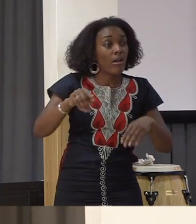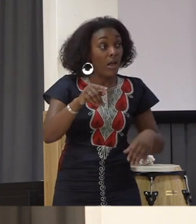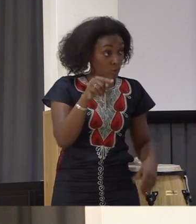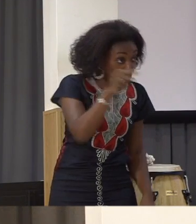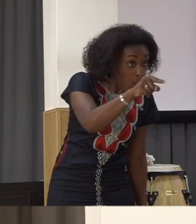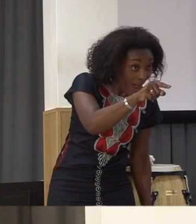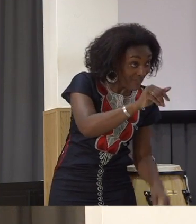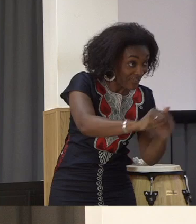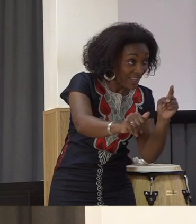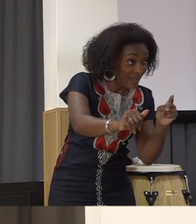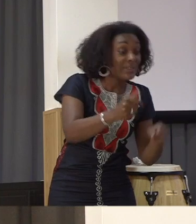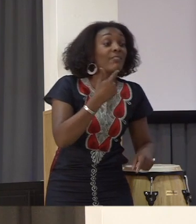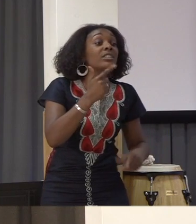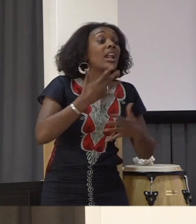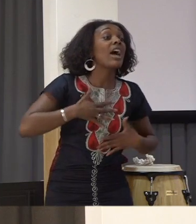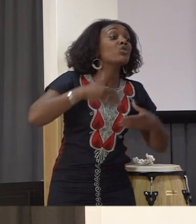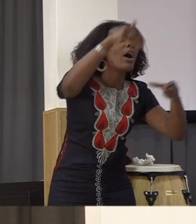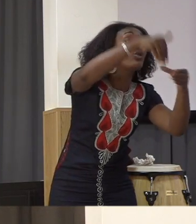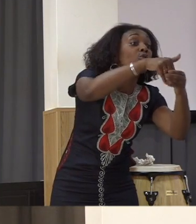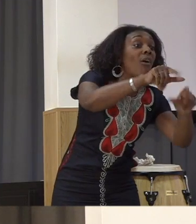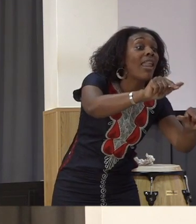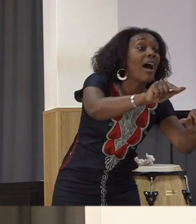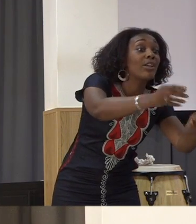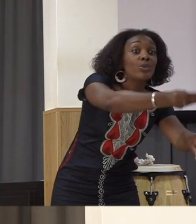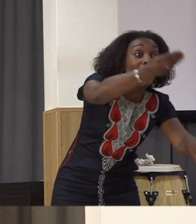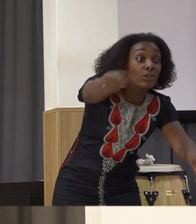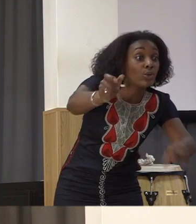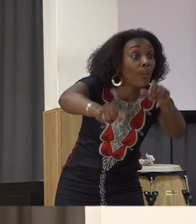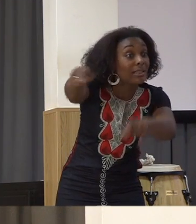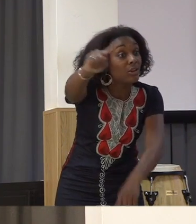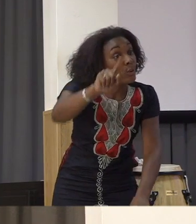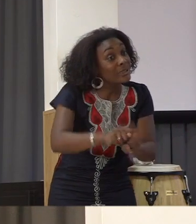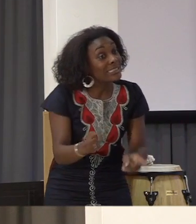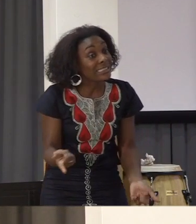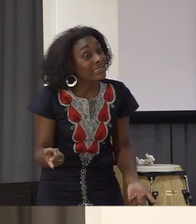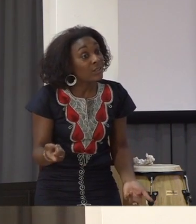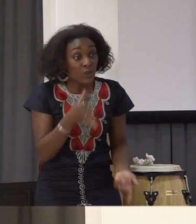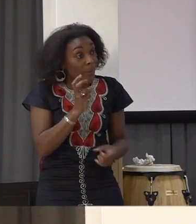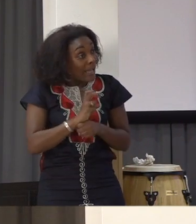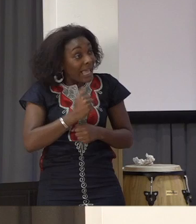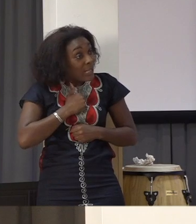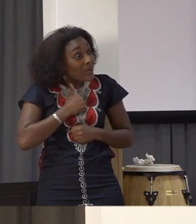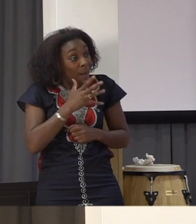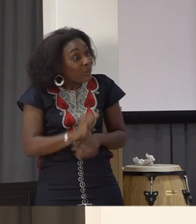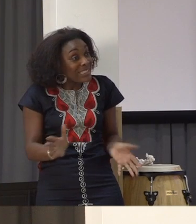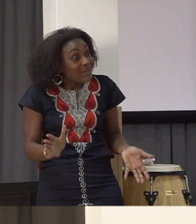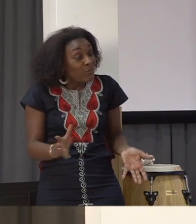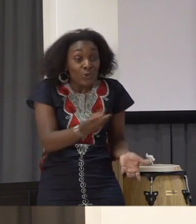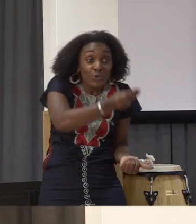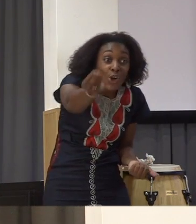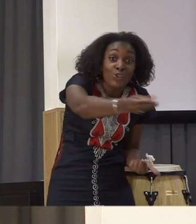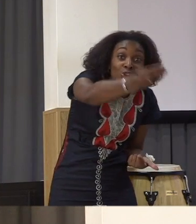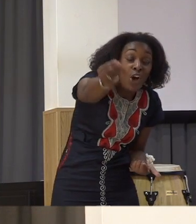la joie de Dieu qui est en toi est donnée aux autres. Tu ne peux pas garder pour toi ce que Dieu t'a donné, parce que tu ne peux même pas le